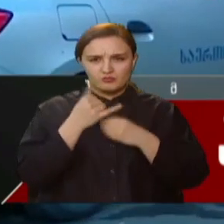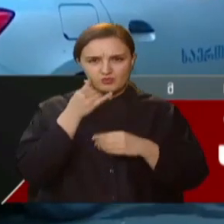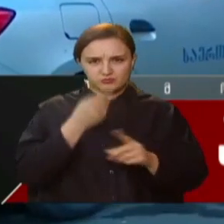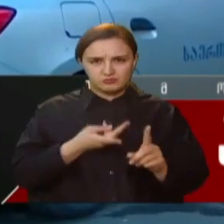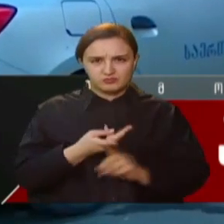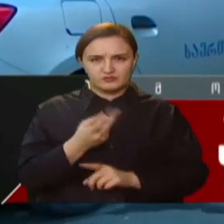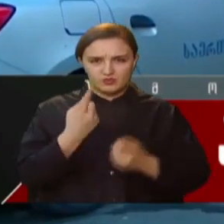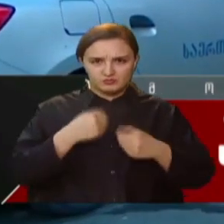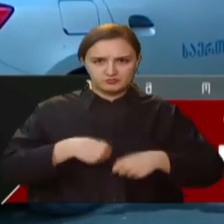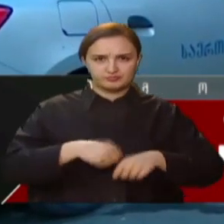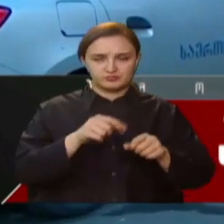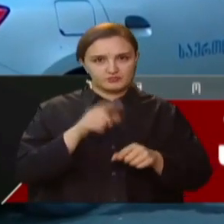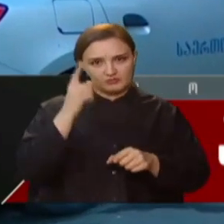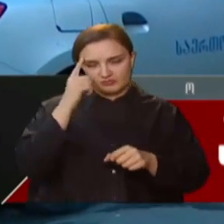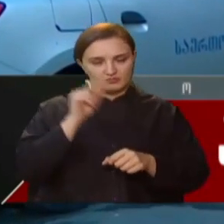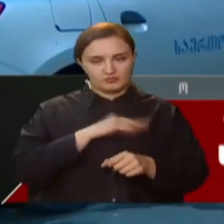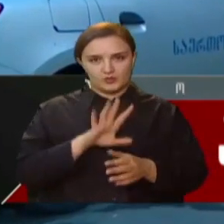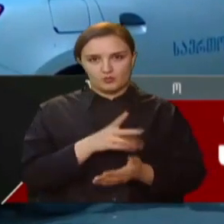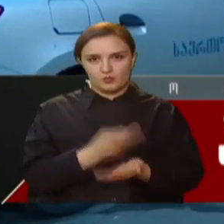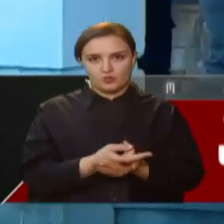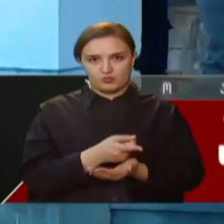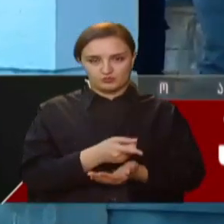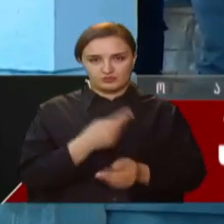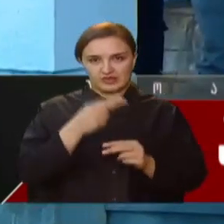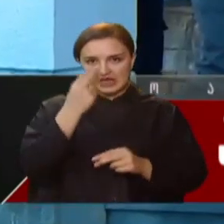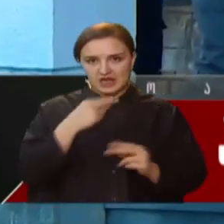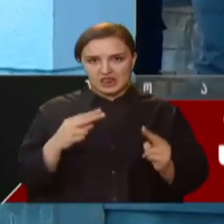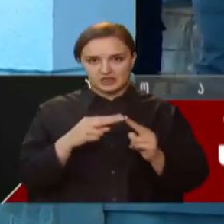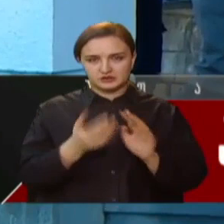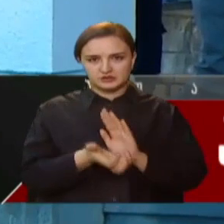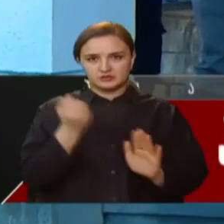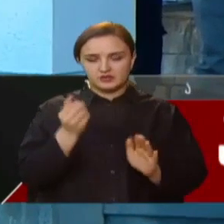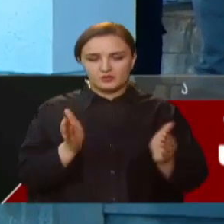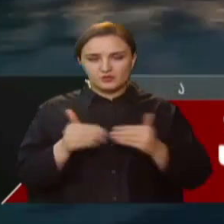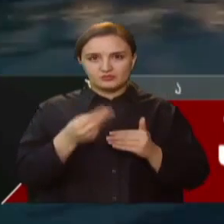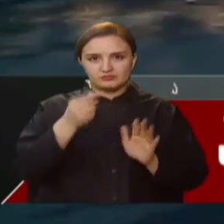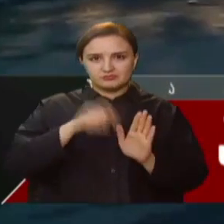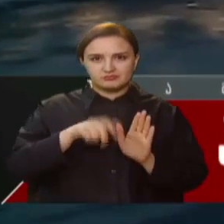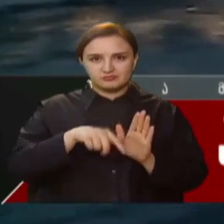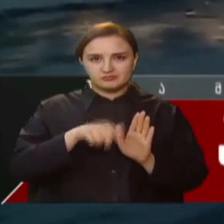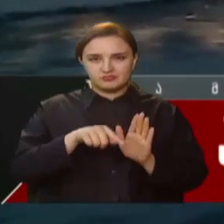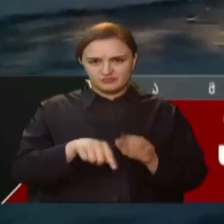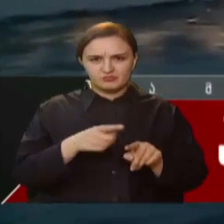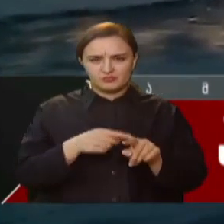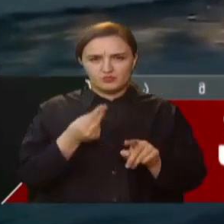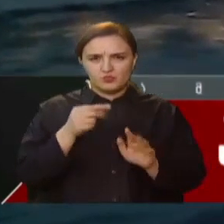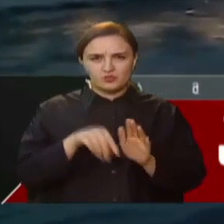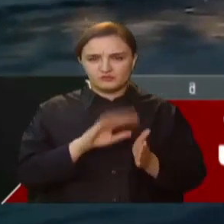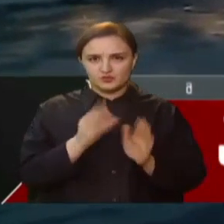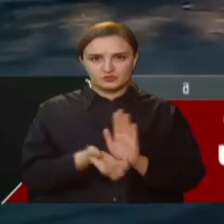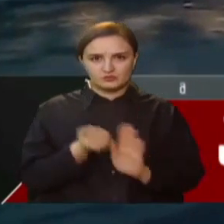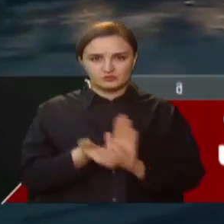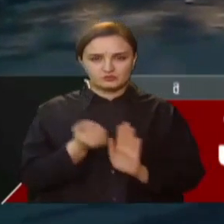კლავს ცემეს და დატოვეს უგონო მდგომარეობაში. ბრალდებულებმა ეკლესიიდან წაიღეს შესაწირი ყუთები მასში განთავსებული ფულადი თანხითა